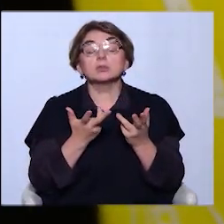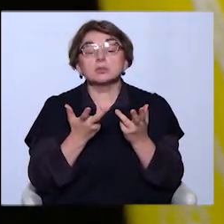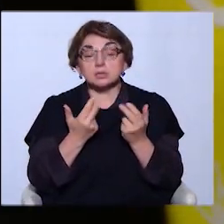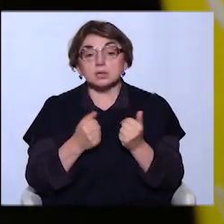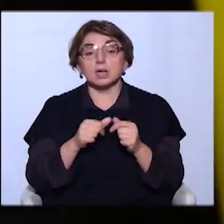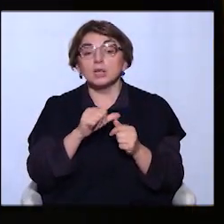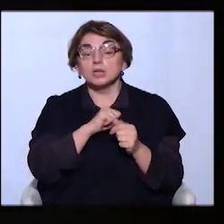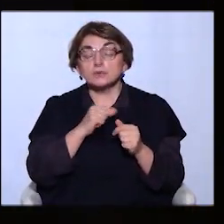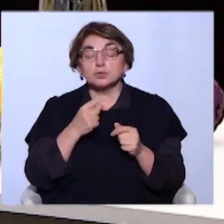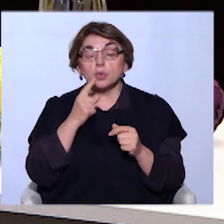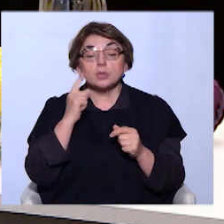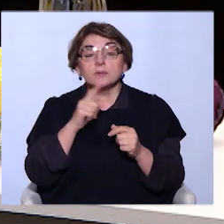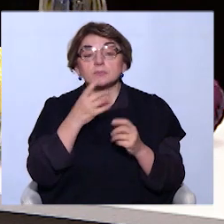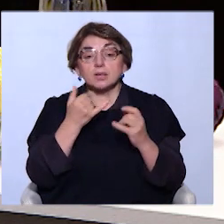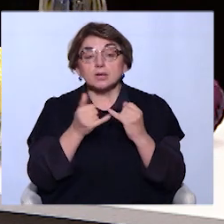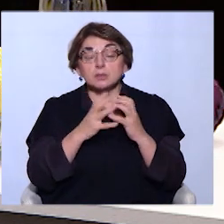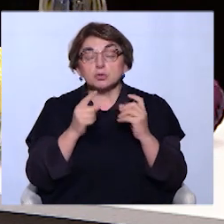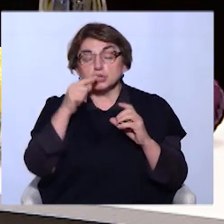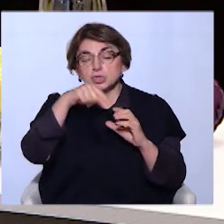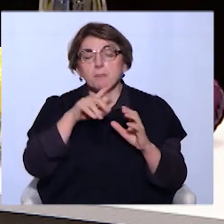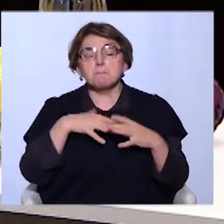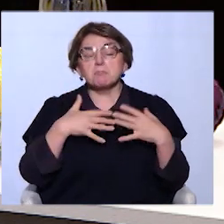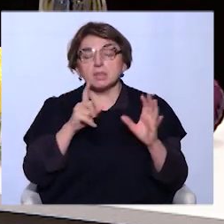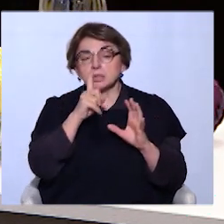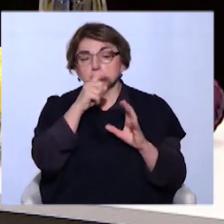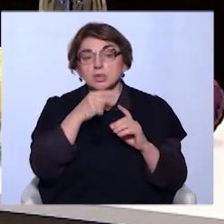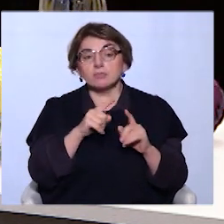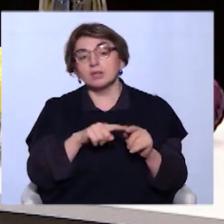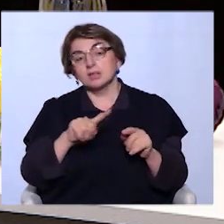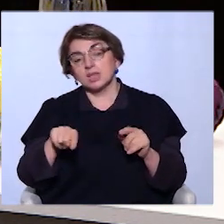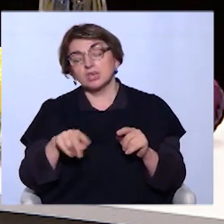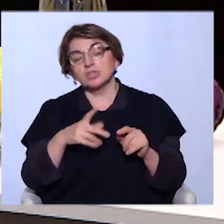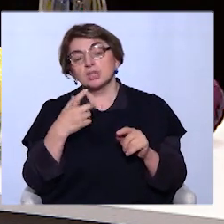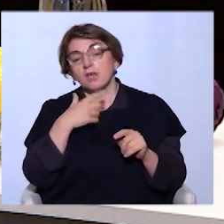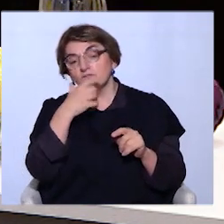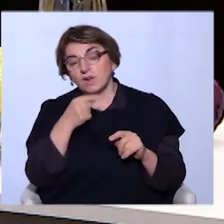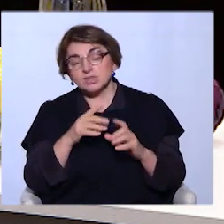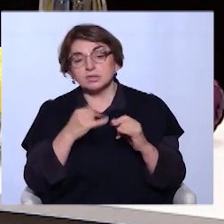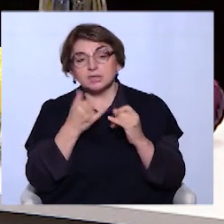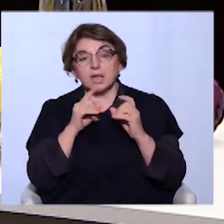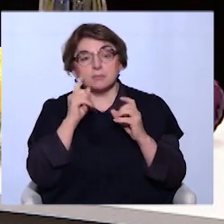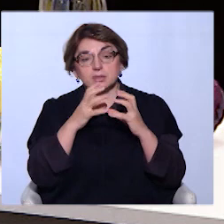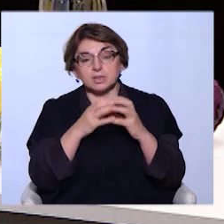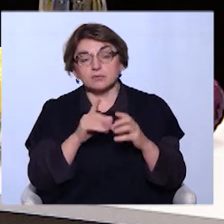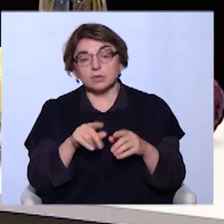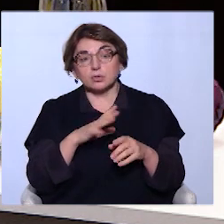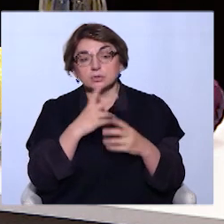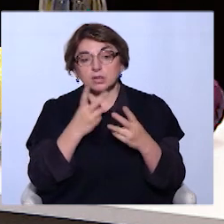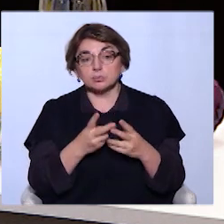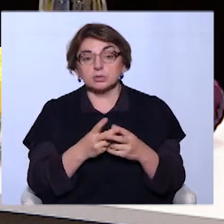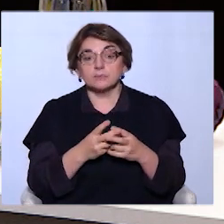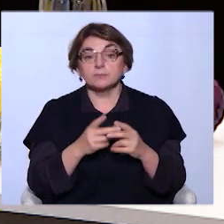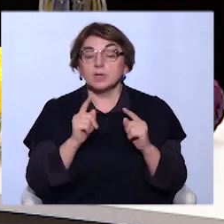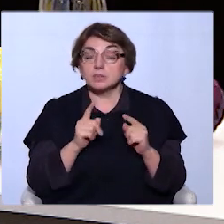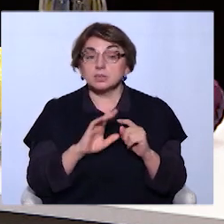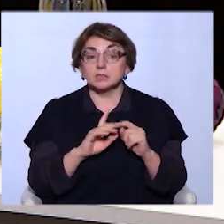ლიმონი შეიცავს მეტ მჟავას, ვიდრე დანარჩენი ხილი იყო აქ წარმოდგენილი.